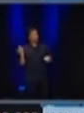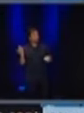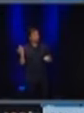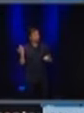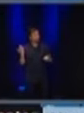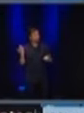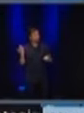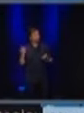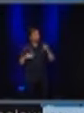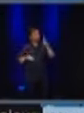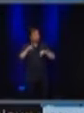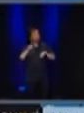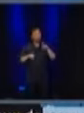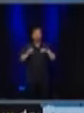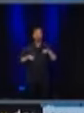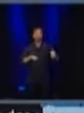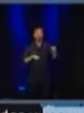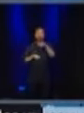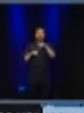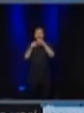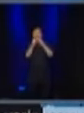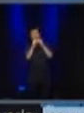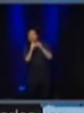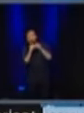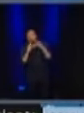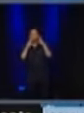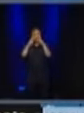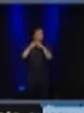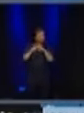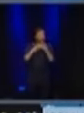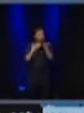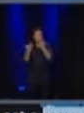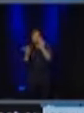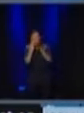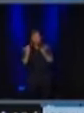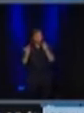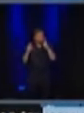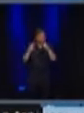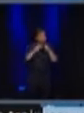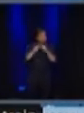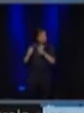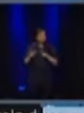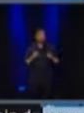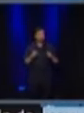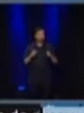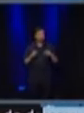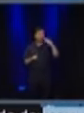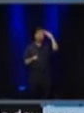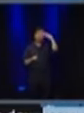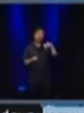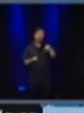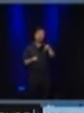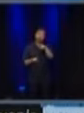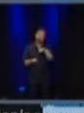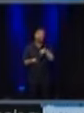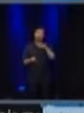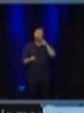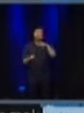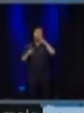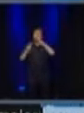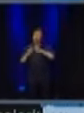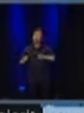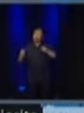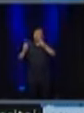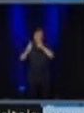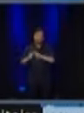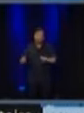vont réagir plus ou moins rapidement selon le type de données qu'ils ont cours. Je sais que la question va être re-questionnée même au comité